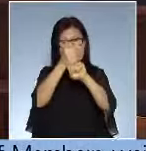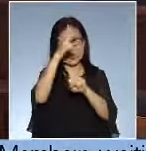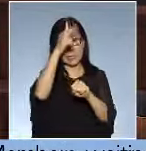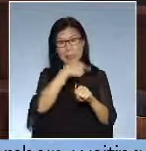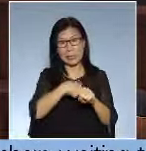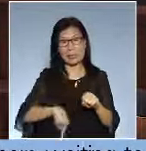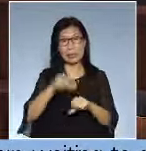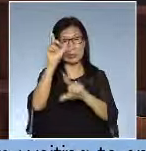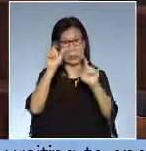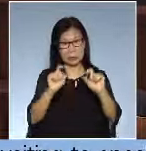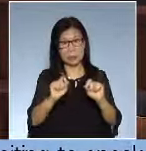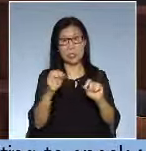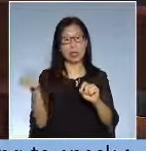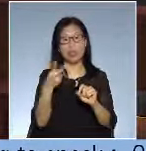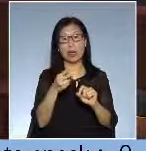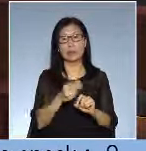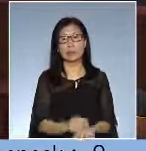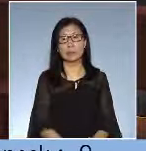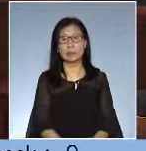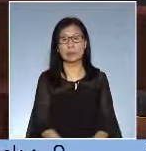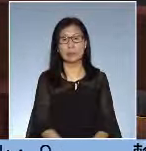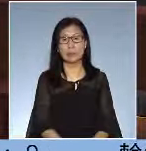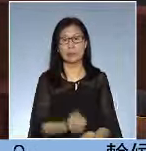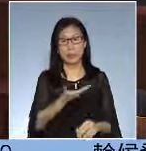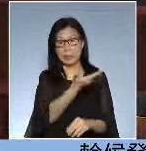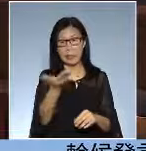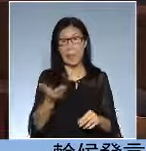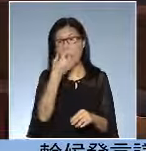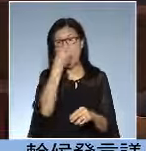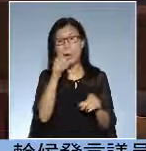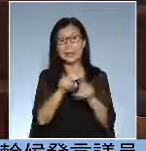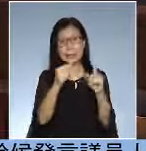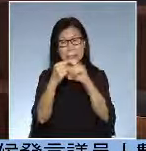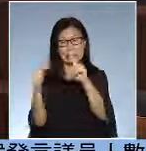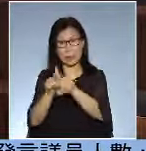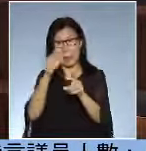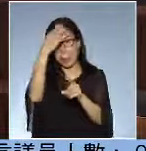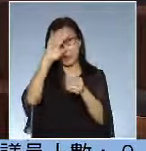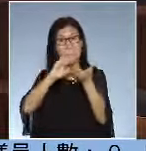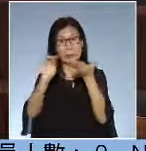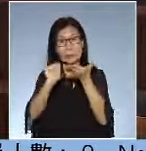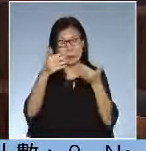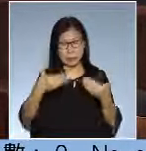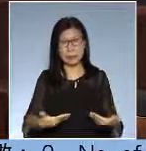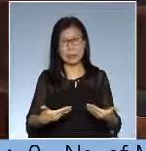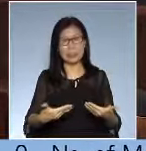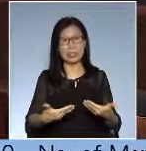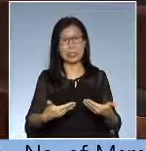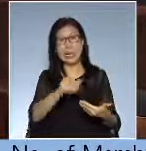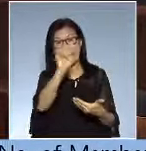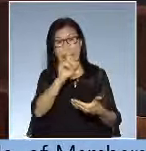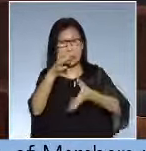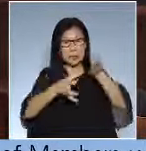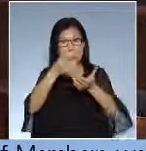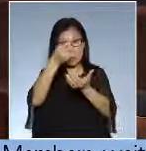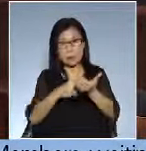咗。我在這裡不再多說，我很希望香港的市民大眾都明白，我們今次的行為都是迫不